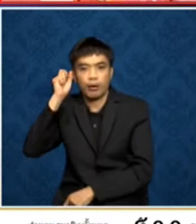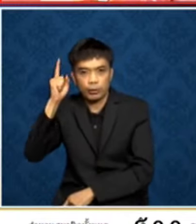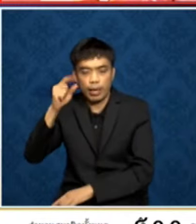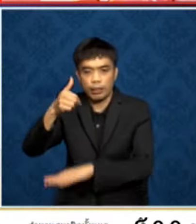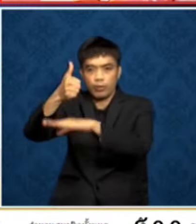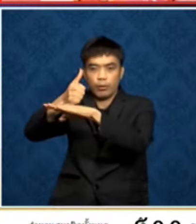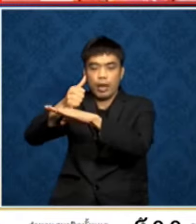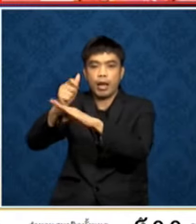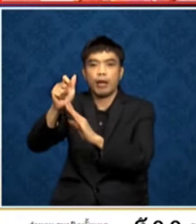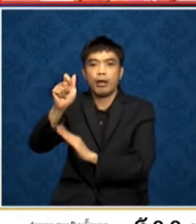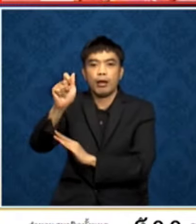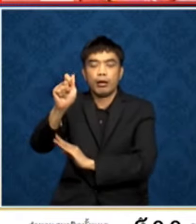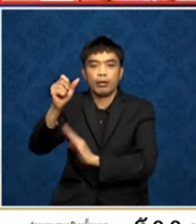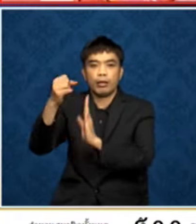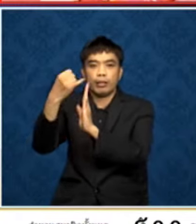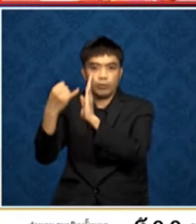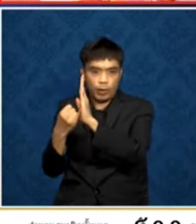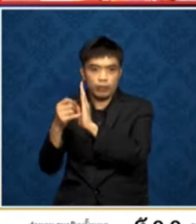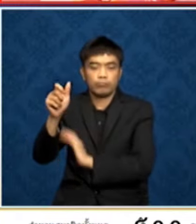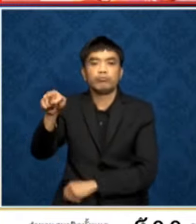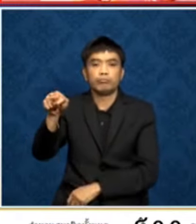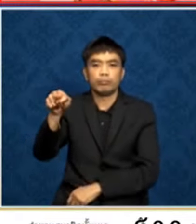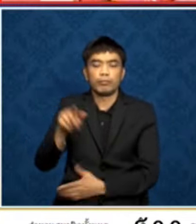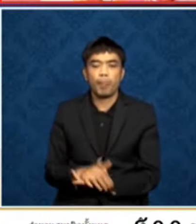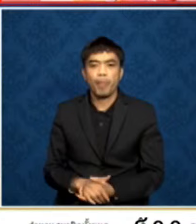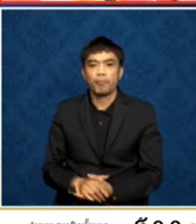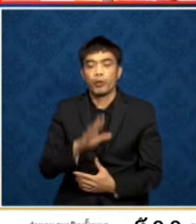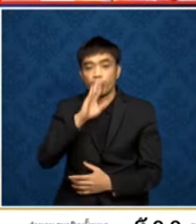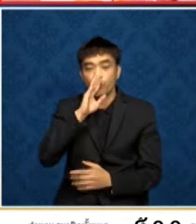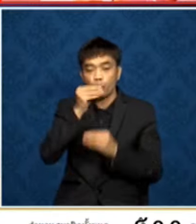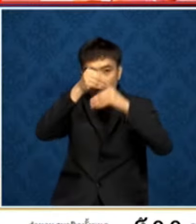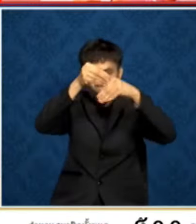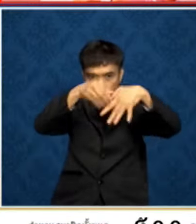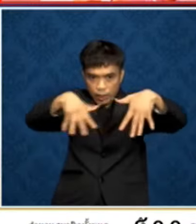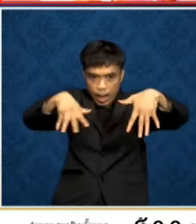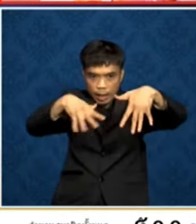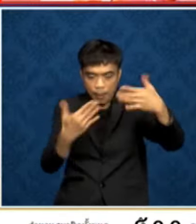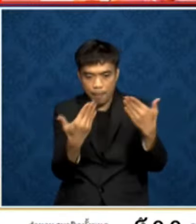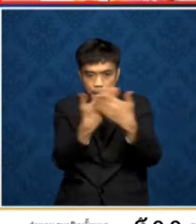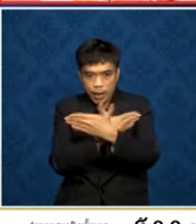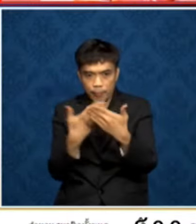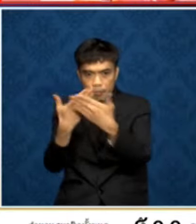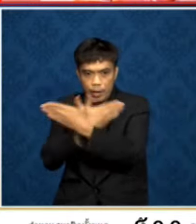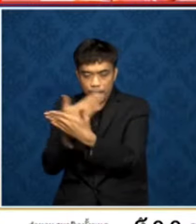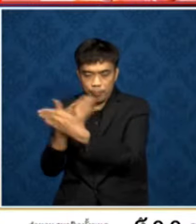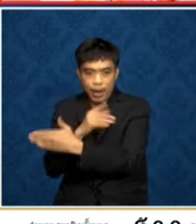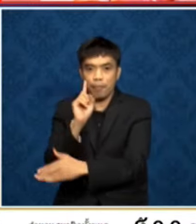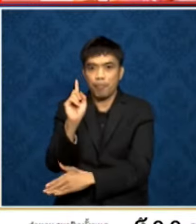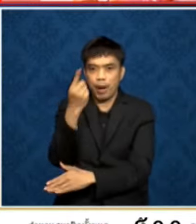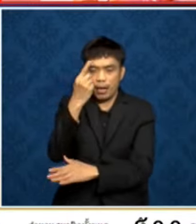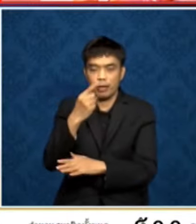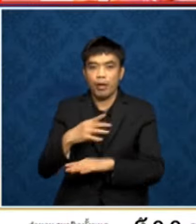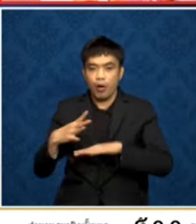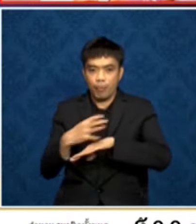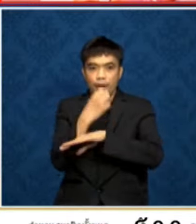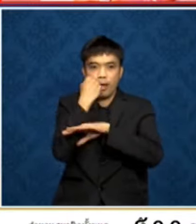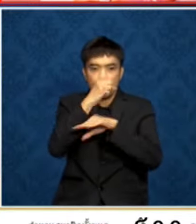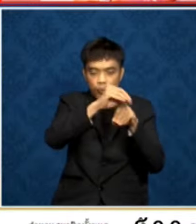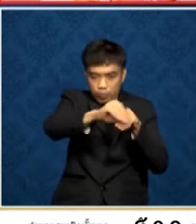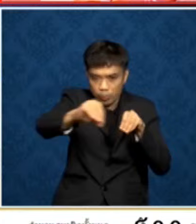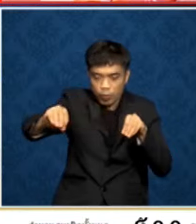กระจายอำนาจแบบเต็มตัวซึ่งจะเปลี่ยนโครงสร้างขนาดใหญ่และใช้เวลานานในการเปลี่ยนแปลงสิ่งที่เรา